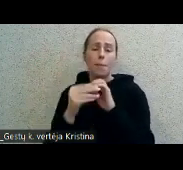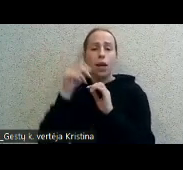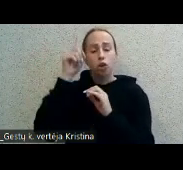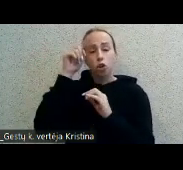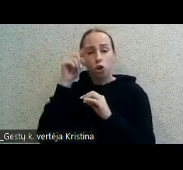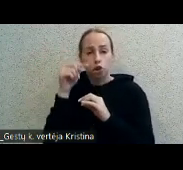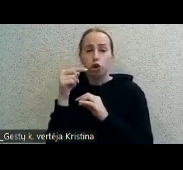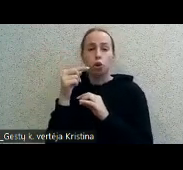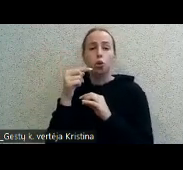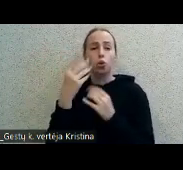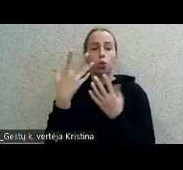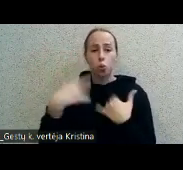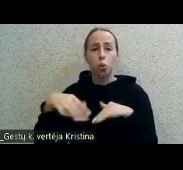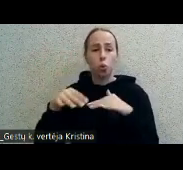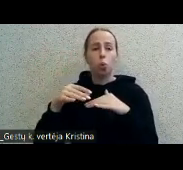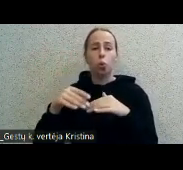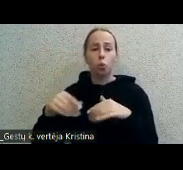bendras